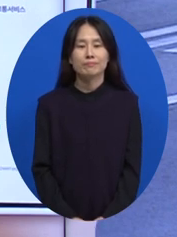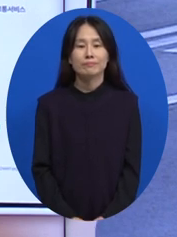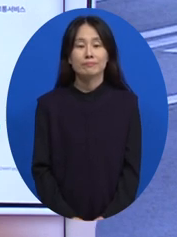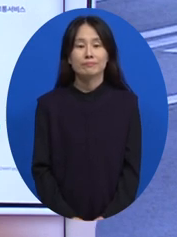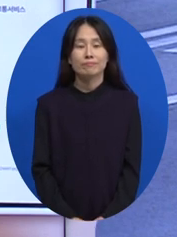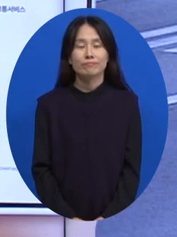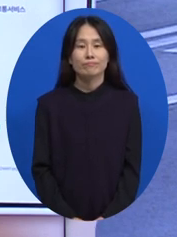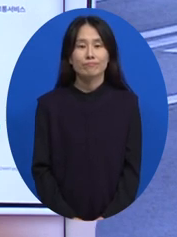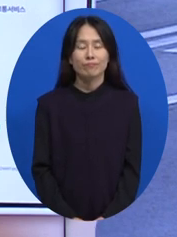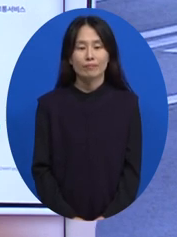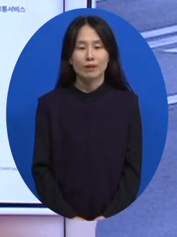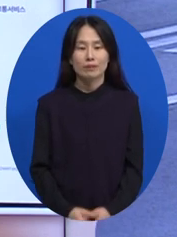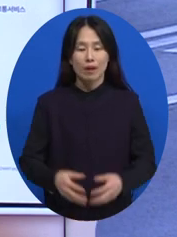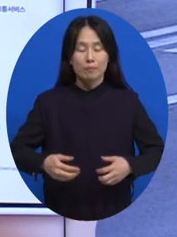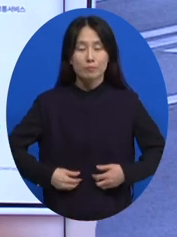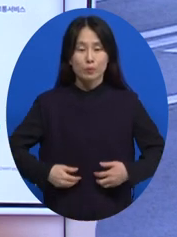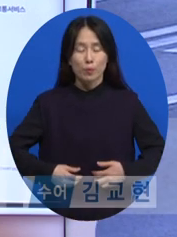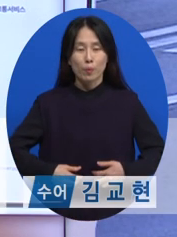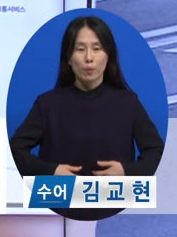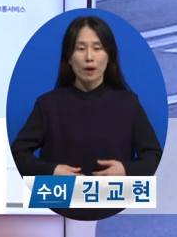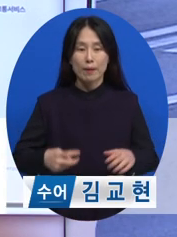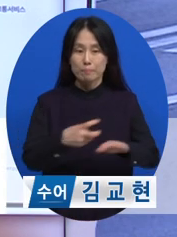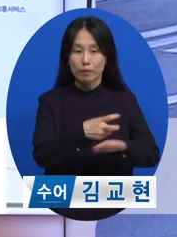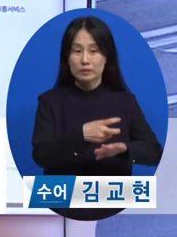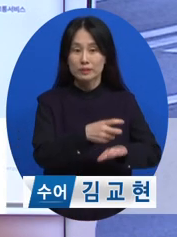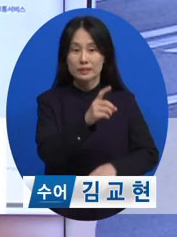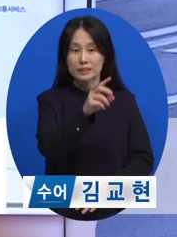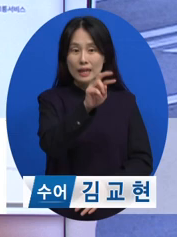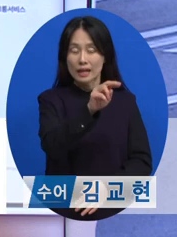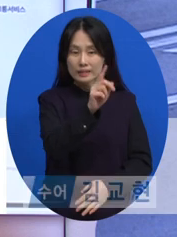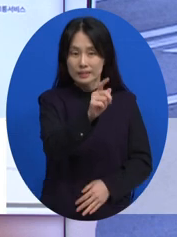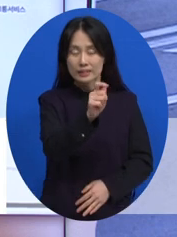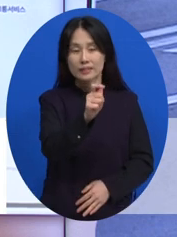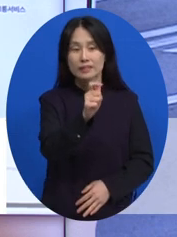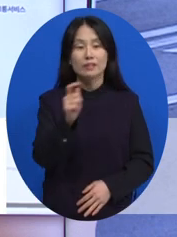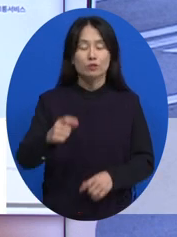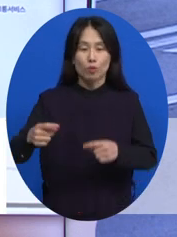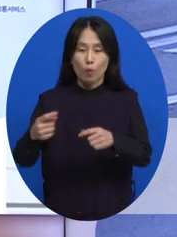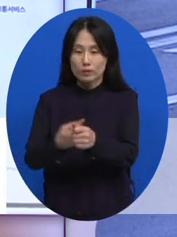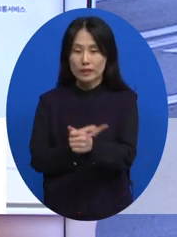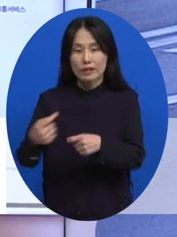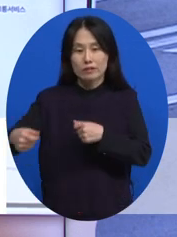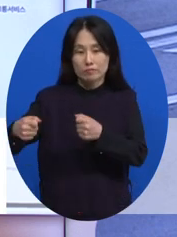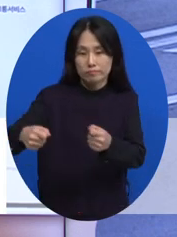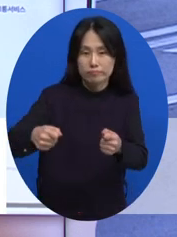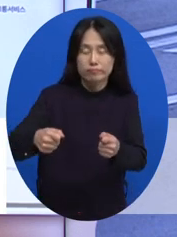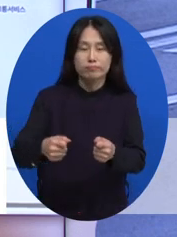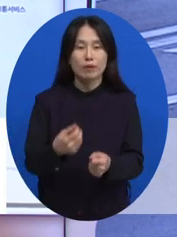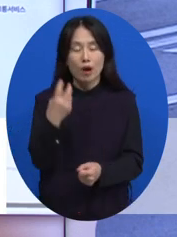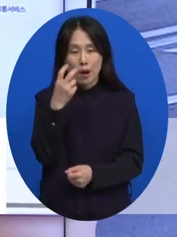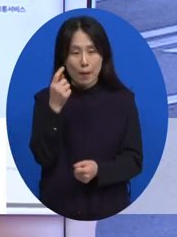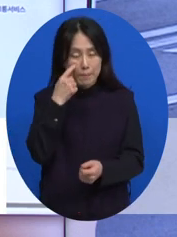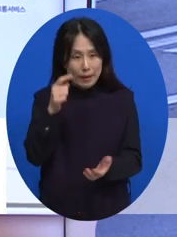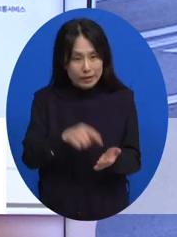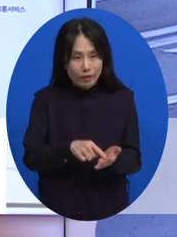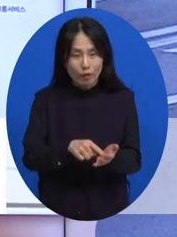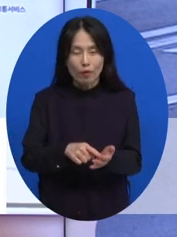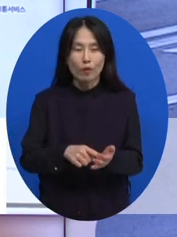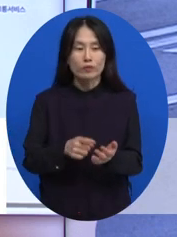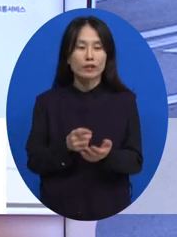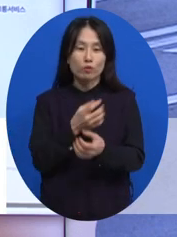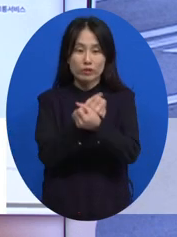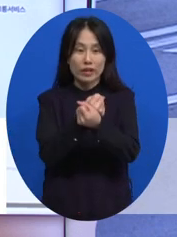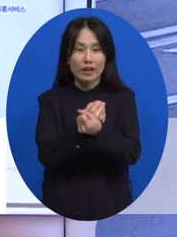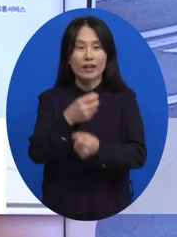수요 응답형 버스 DRT와 개인형 이동장치 PM의 검색과 결제를 한 번에 할 수 있는 경기도 통합교통 플랫폼 똑타가